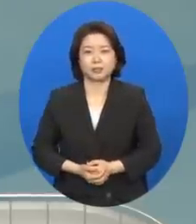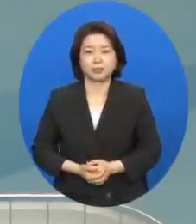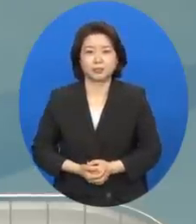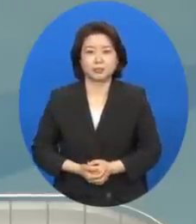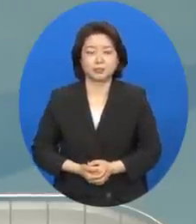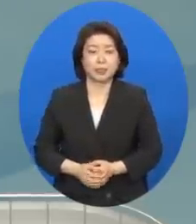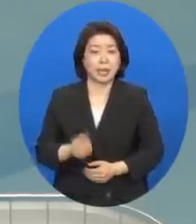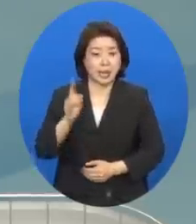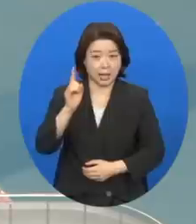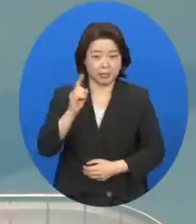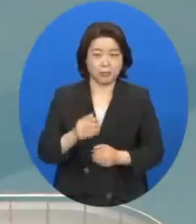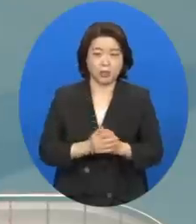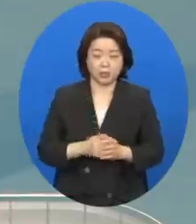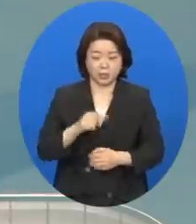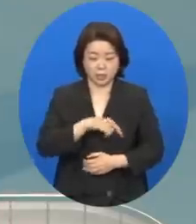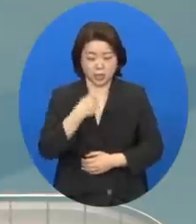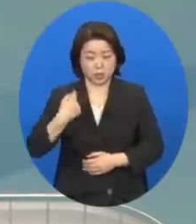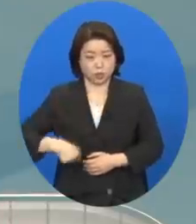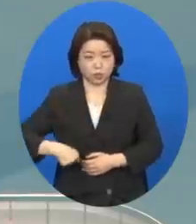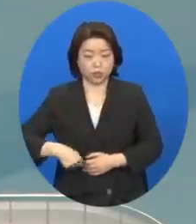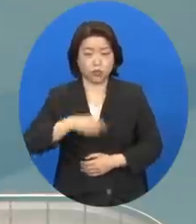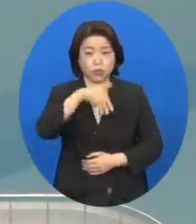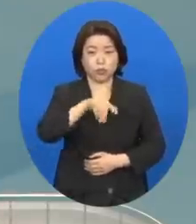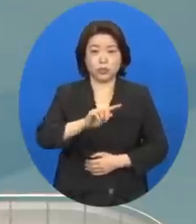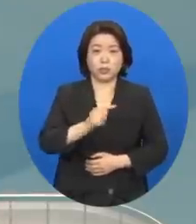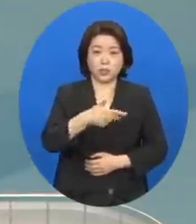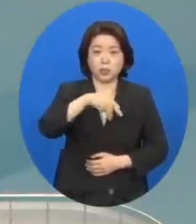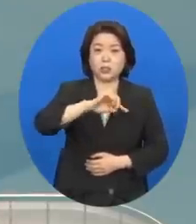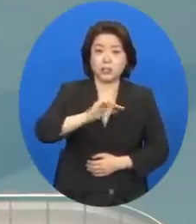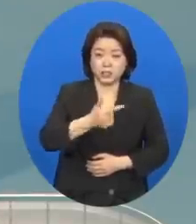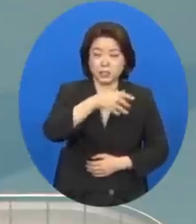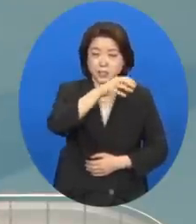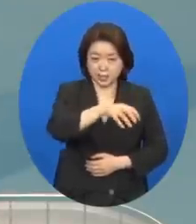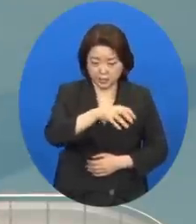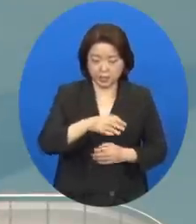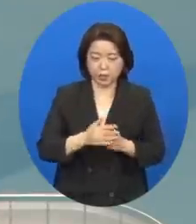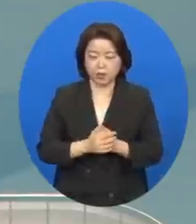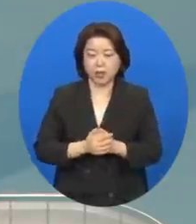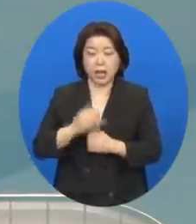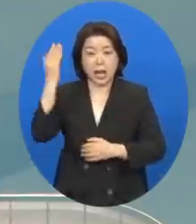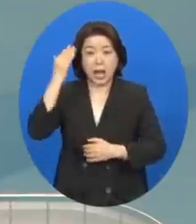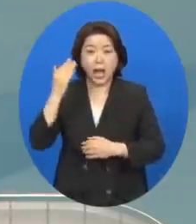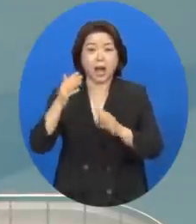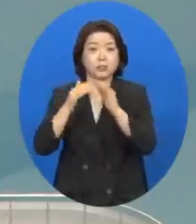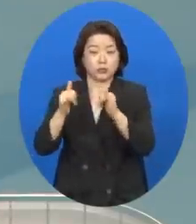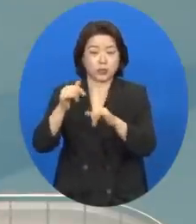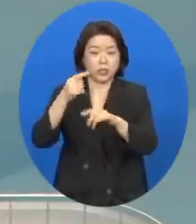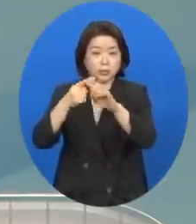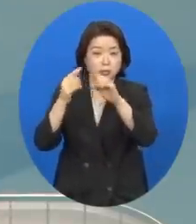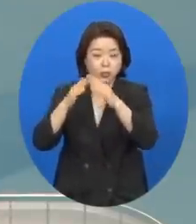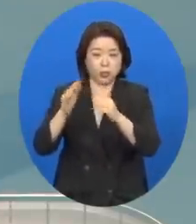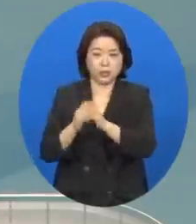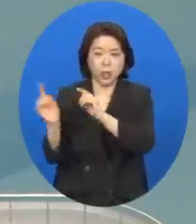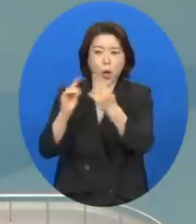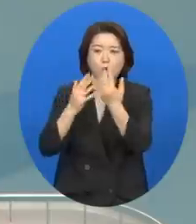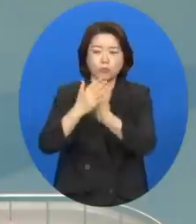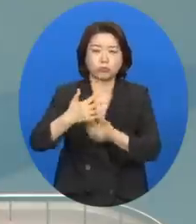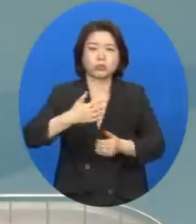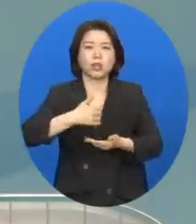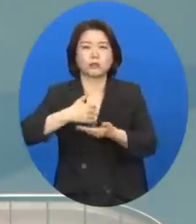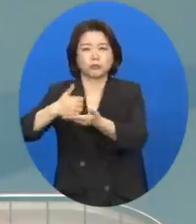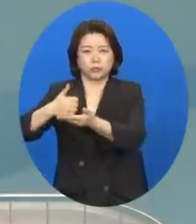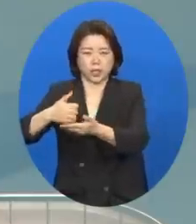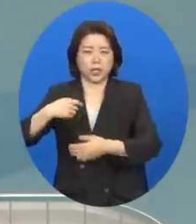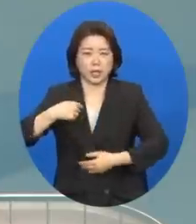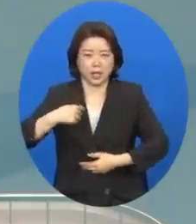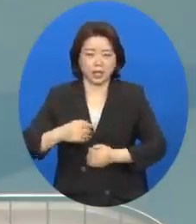한 번은 중국 천진에서 한인교회에서 부흥의 부탁을 왔습니다. 그래서 약속을 하고